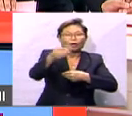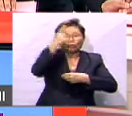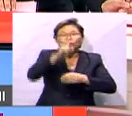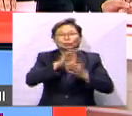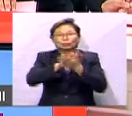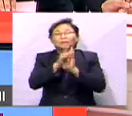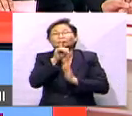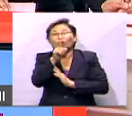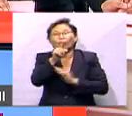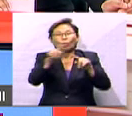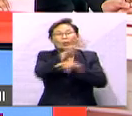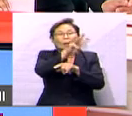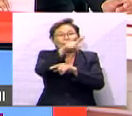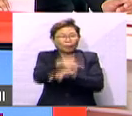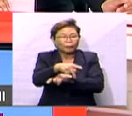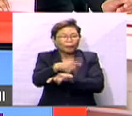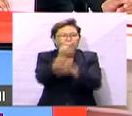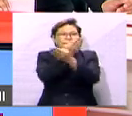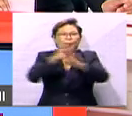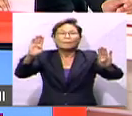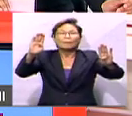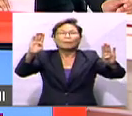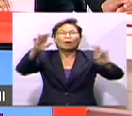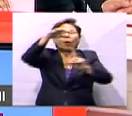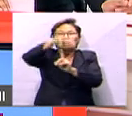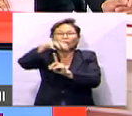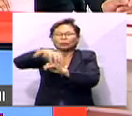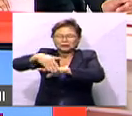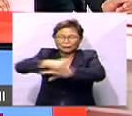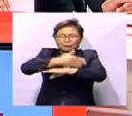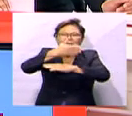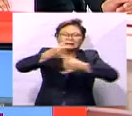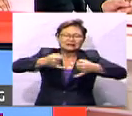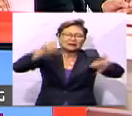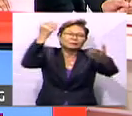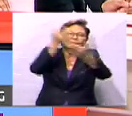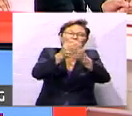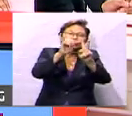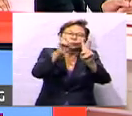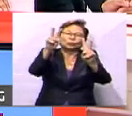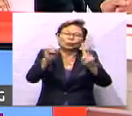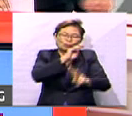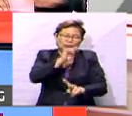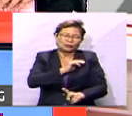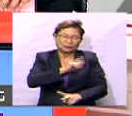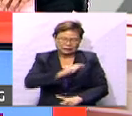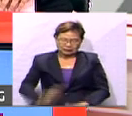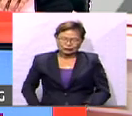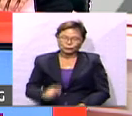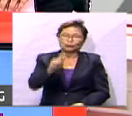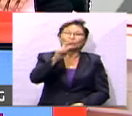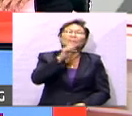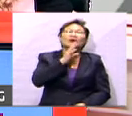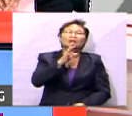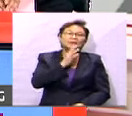hasrat menjadikan wilayah persekutuan bebas warung tepi jalan menjelang 2020. Menterinya Dato' Sri Tengku Adnan Tengku